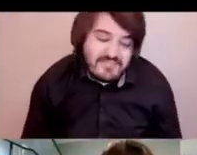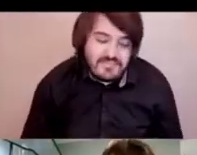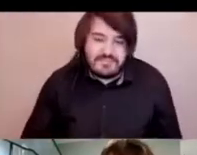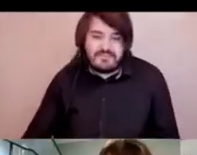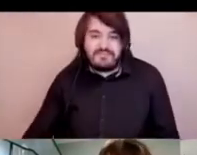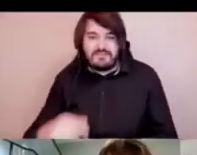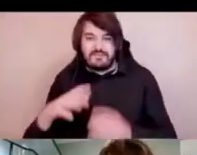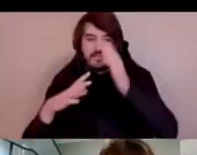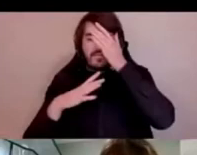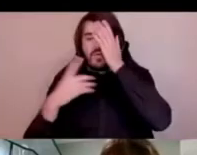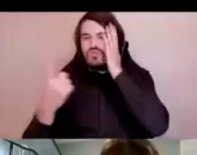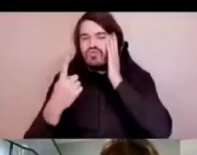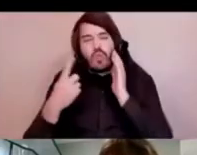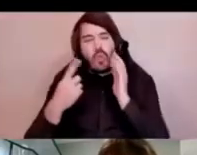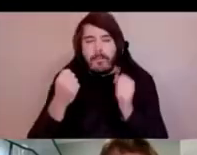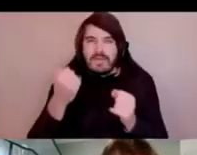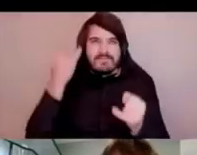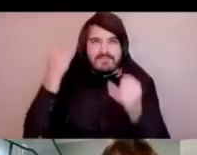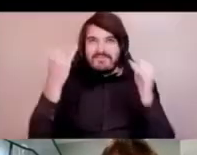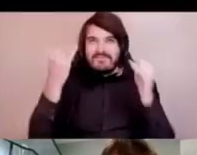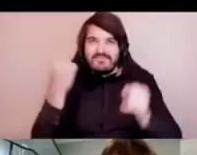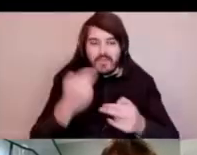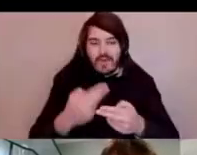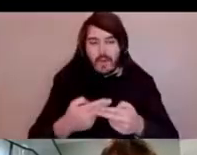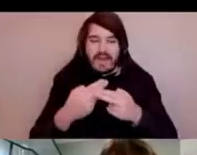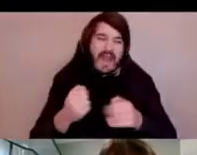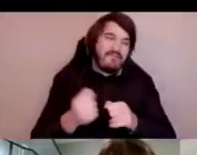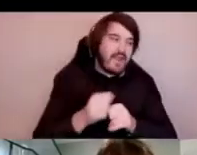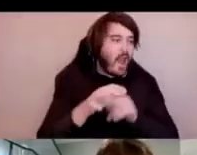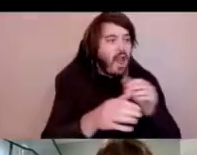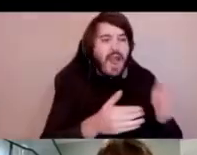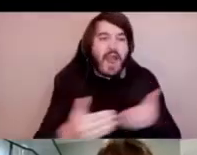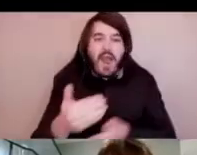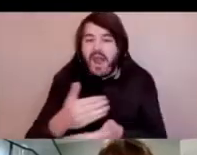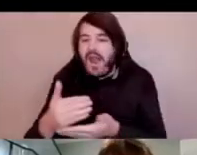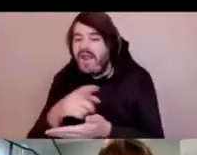il y a toujours du moyen d'économiser en récupérant des choses.